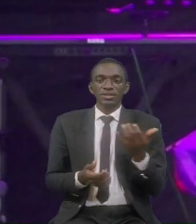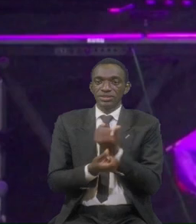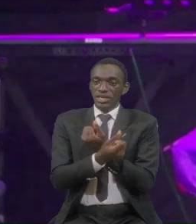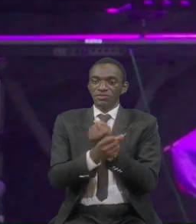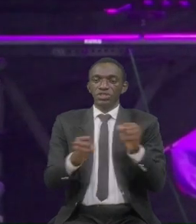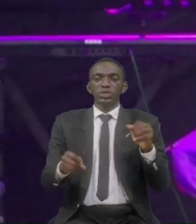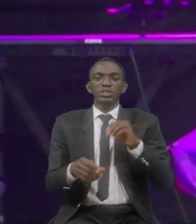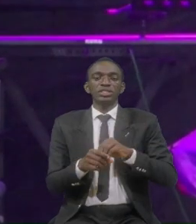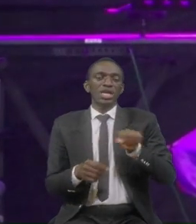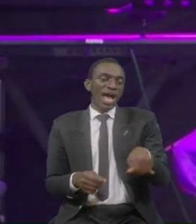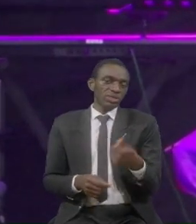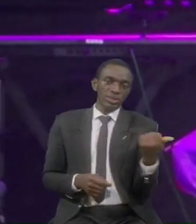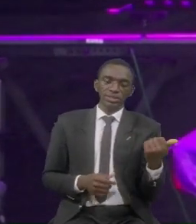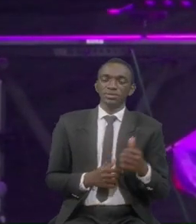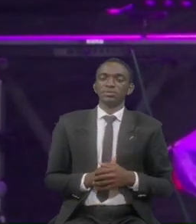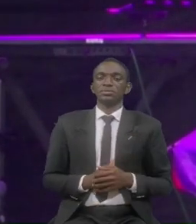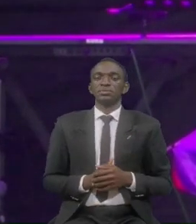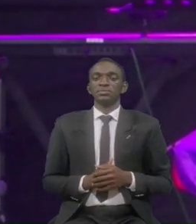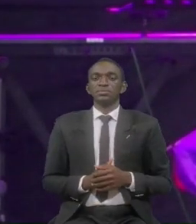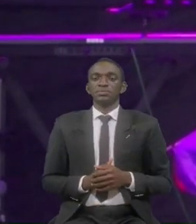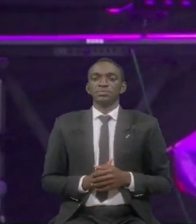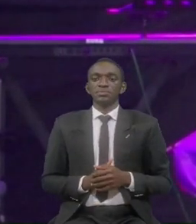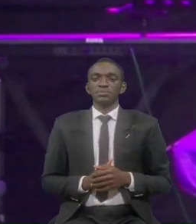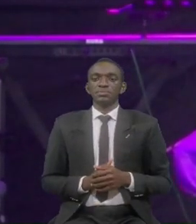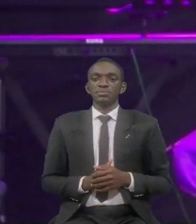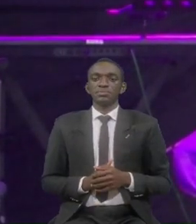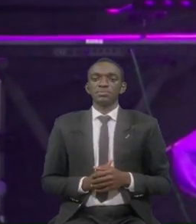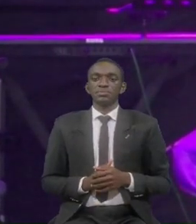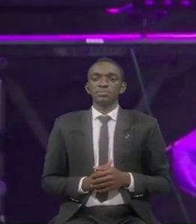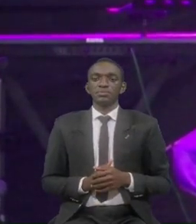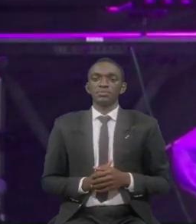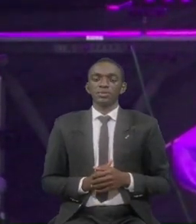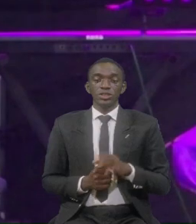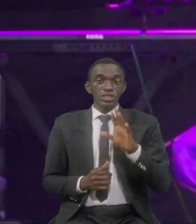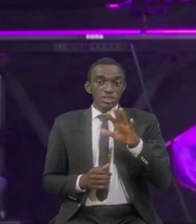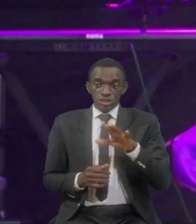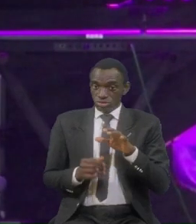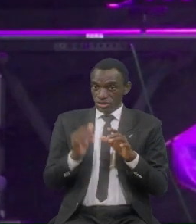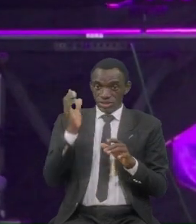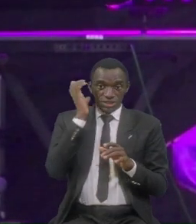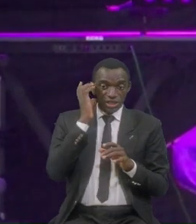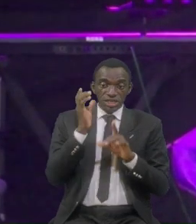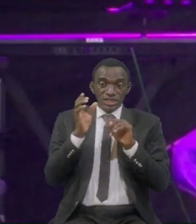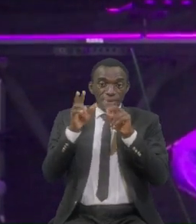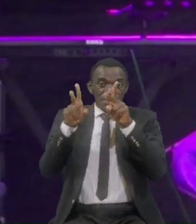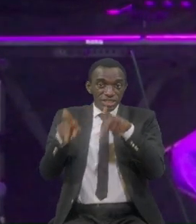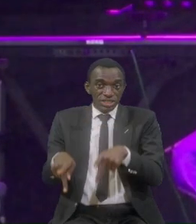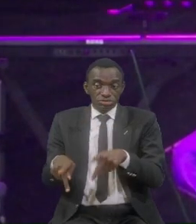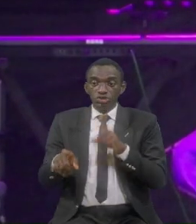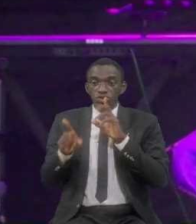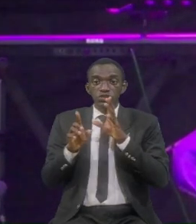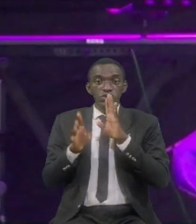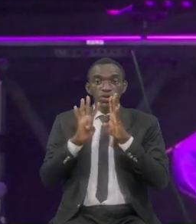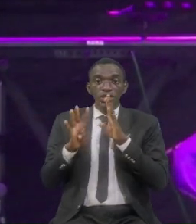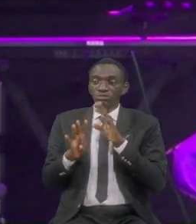Wala nagyoy laing nga kung diin makaplagan nato ang kaluwasan. The person talking was talking in Jerusalem. Ang una niyang